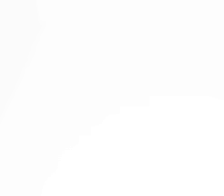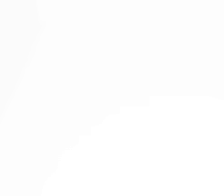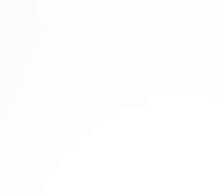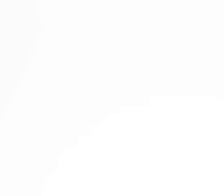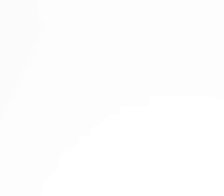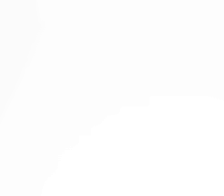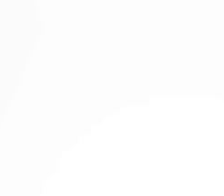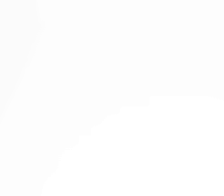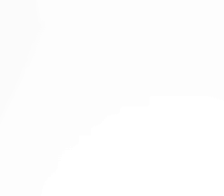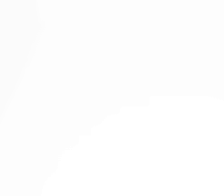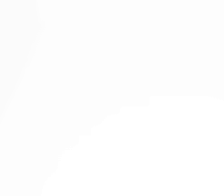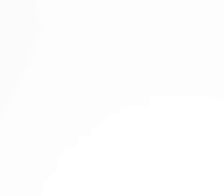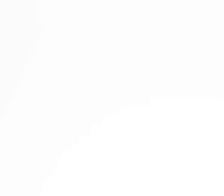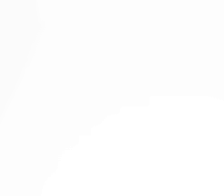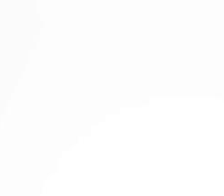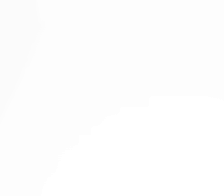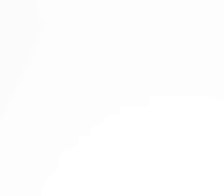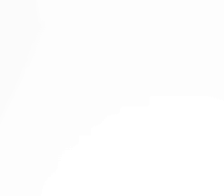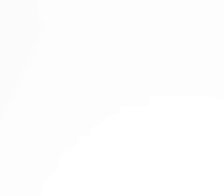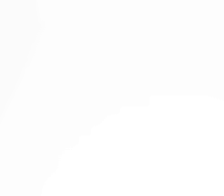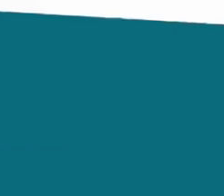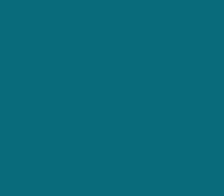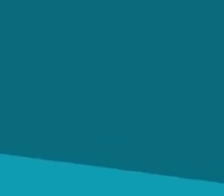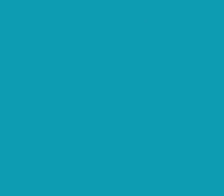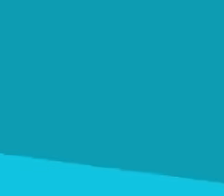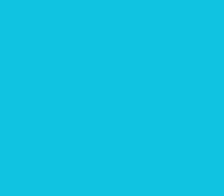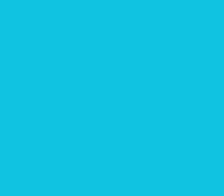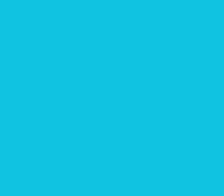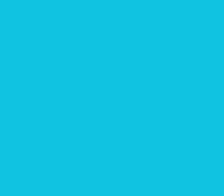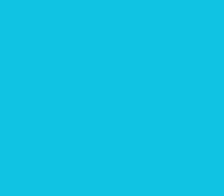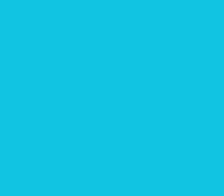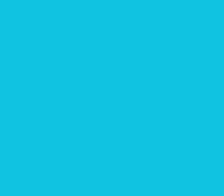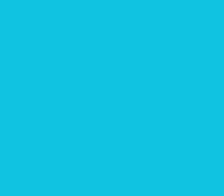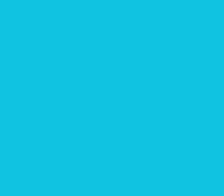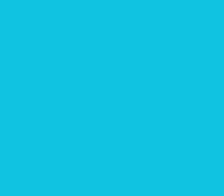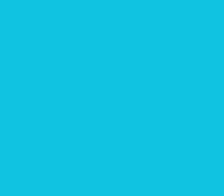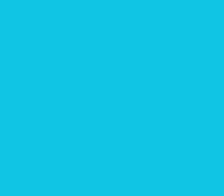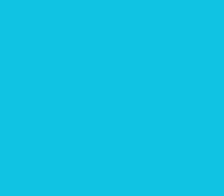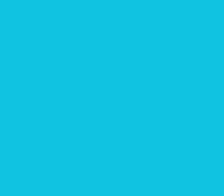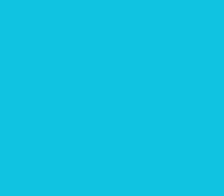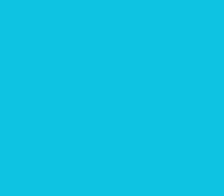imazhe me pamje filmike në Viber dhe WhatsApp në numrin e newsroomit ton